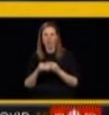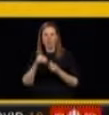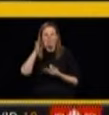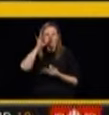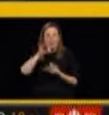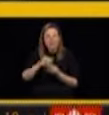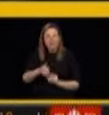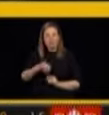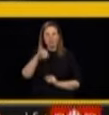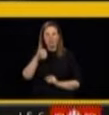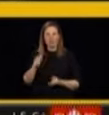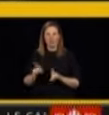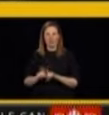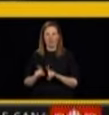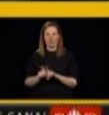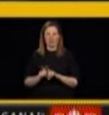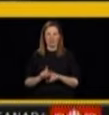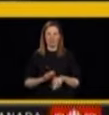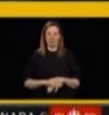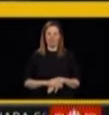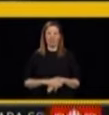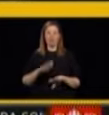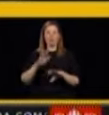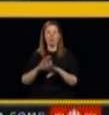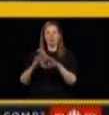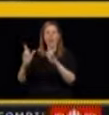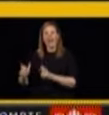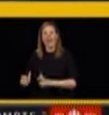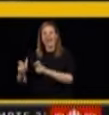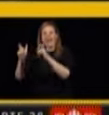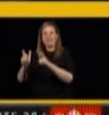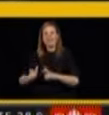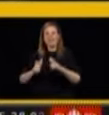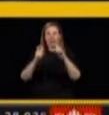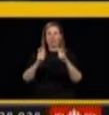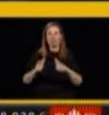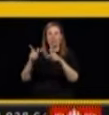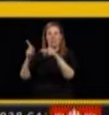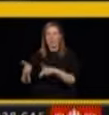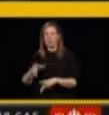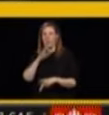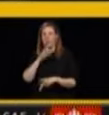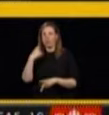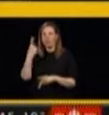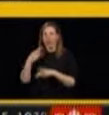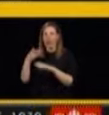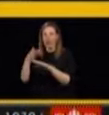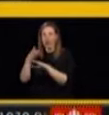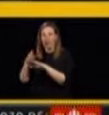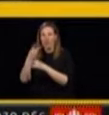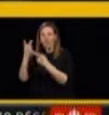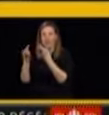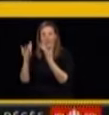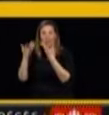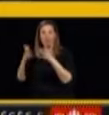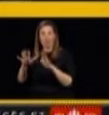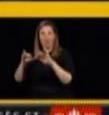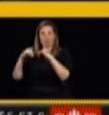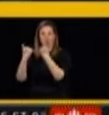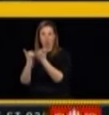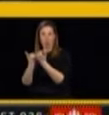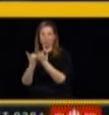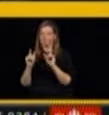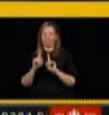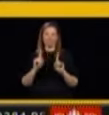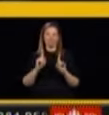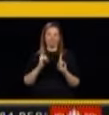eue, on avait dit que toutes les résidences avaient été visitées. C'est pas le cas. On m'a précisé que tous